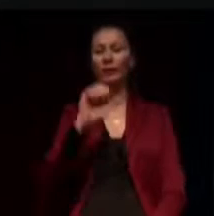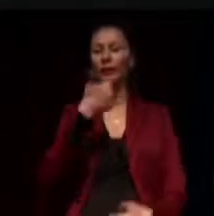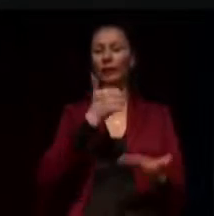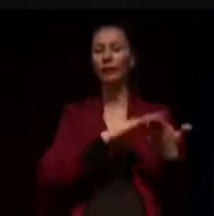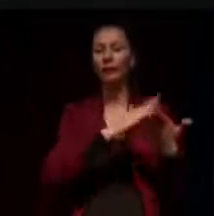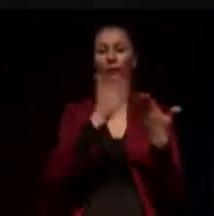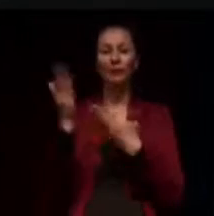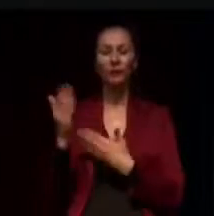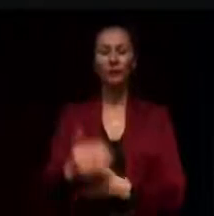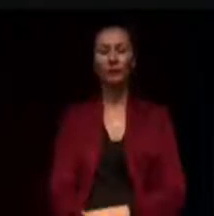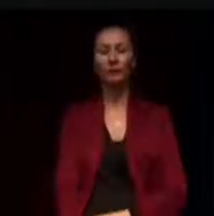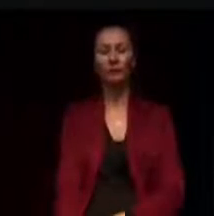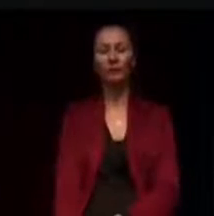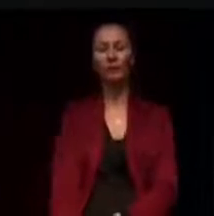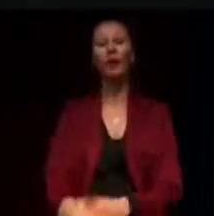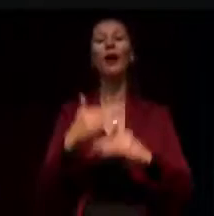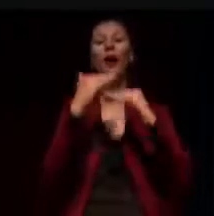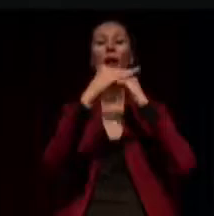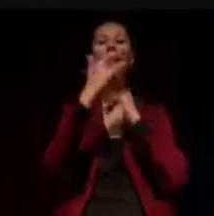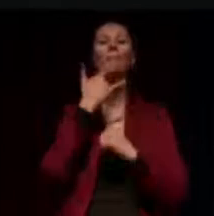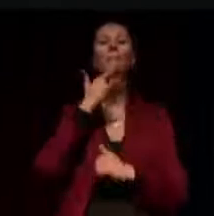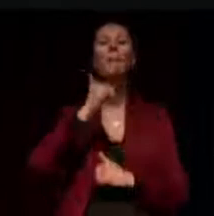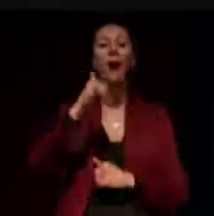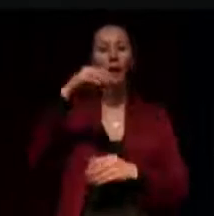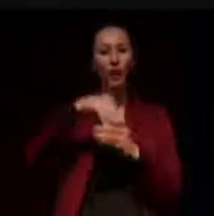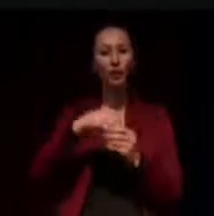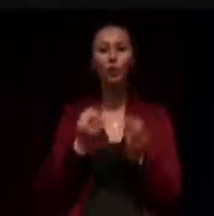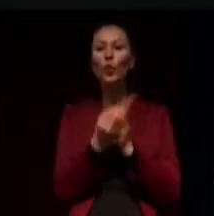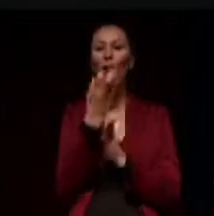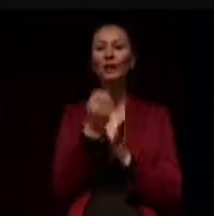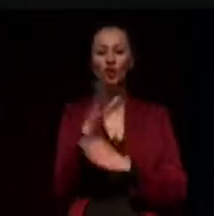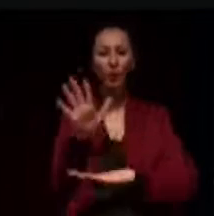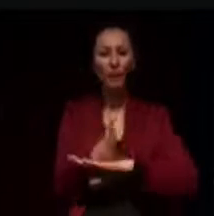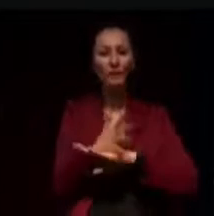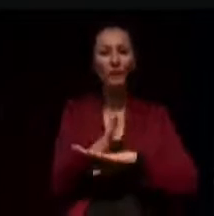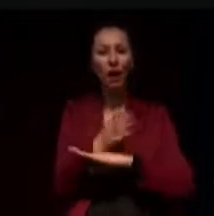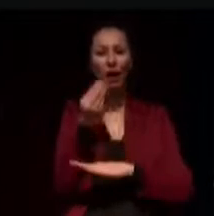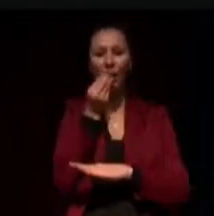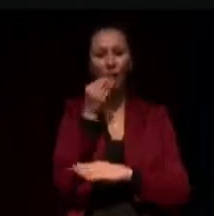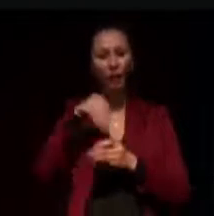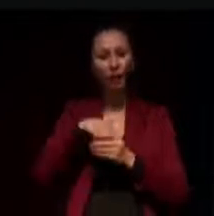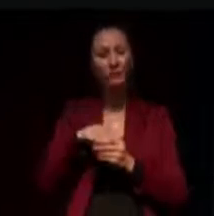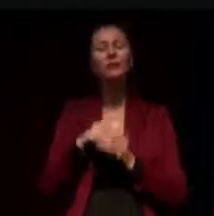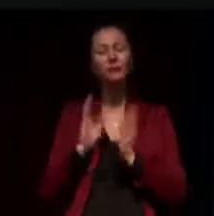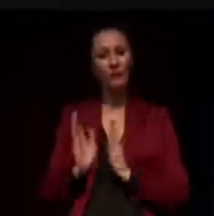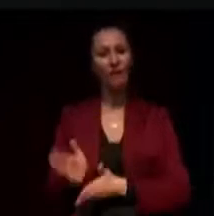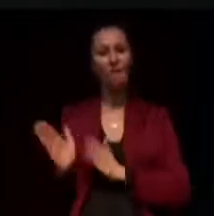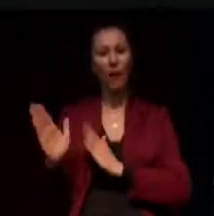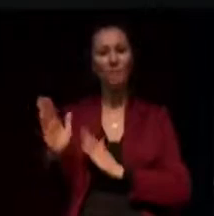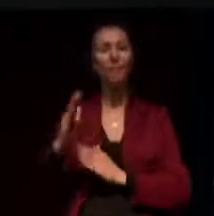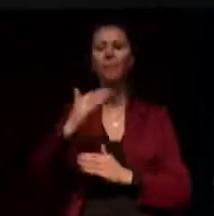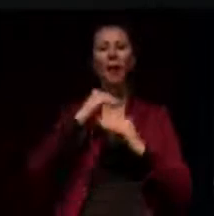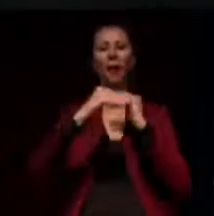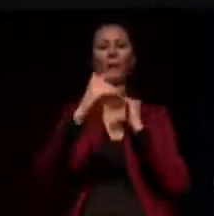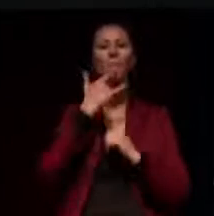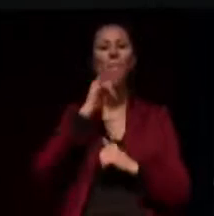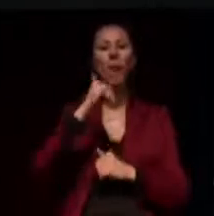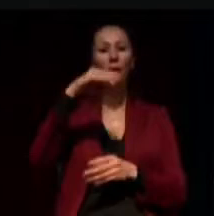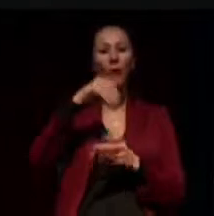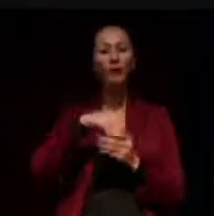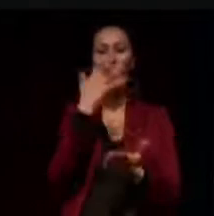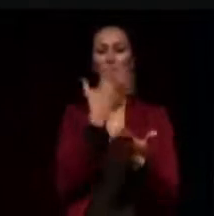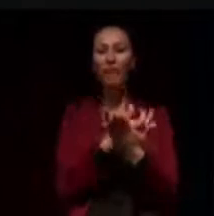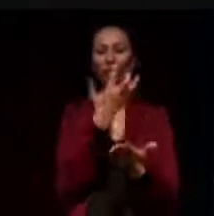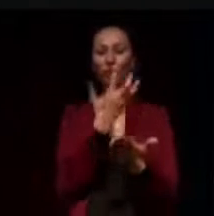Değerli arkadaşlar, halkın bakkalı ve üretici pazarları desteklemeye devam edeceğiz. Bunlar yürüyor. Halkın bakkalında mevcutların